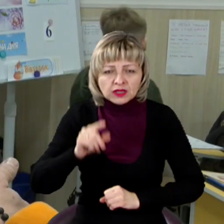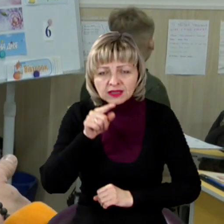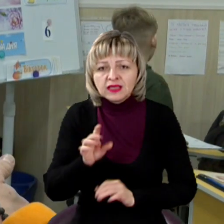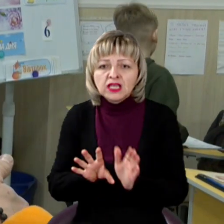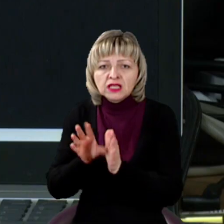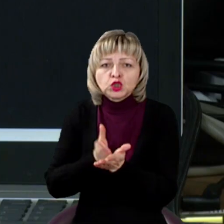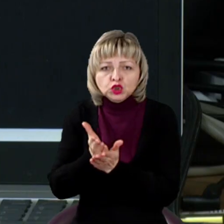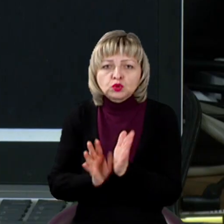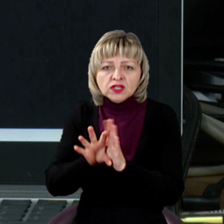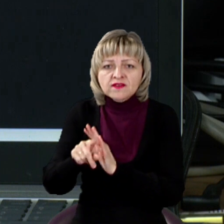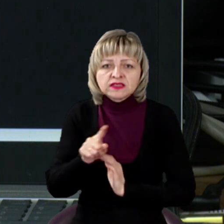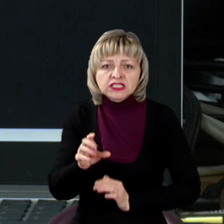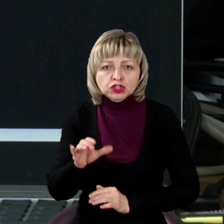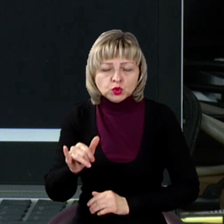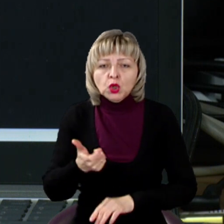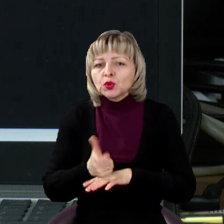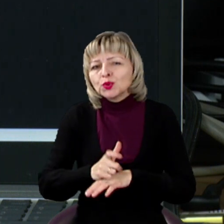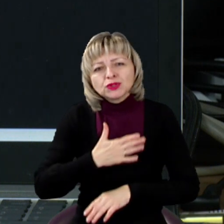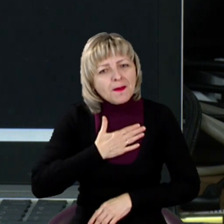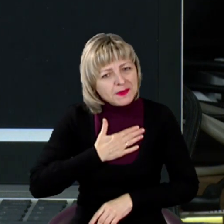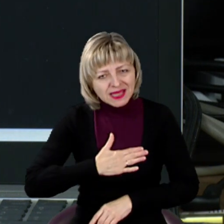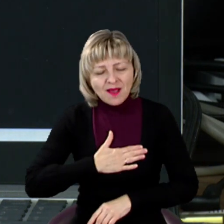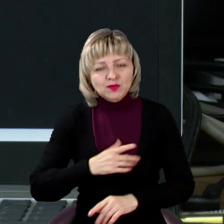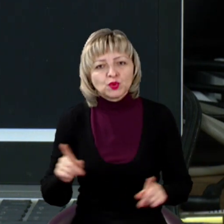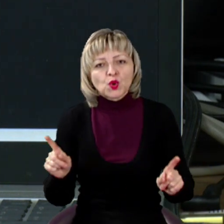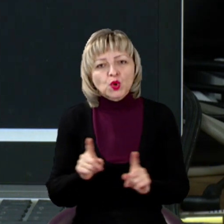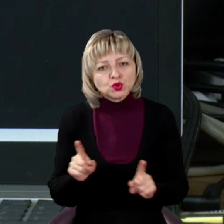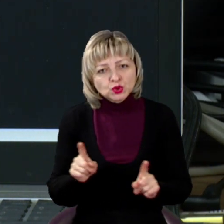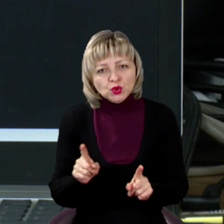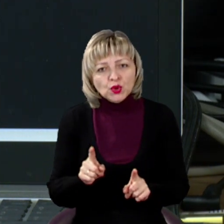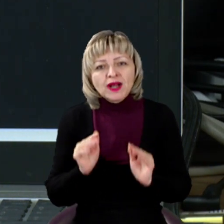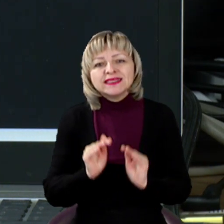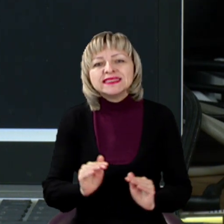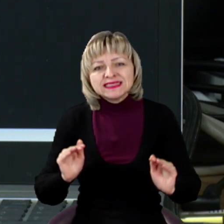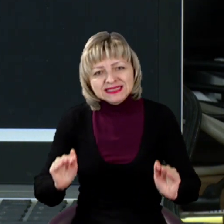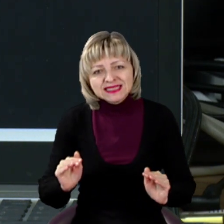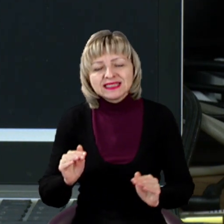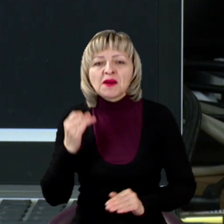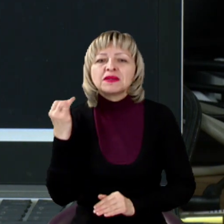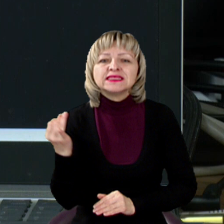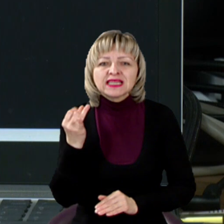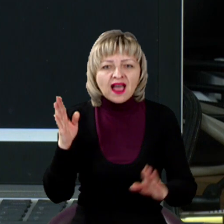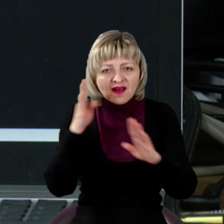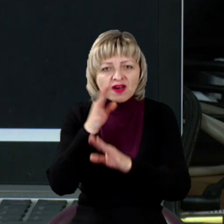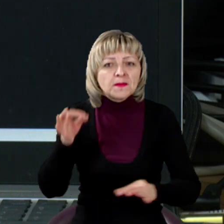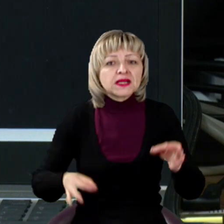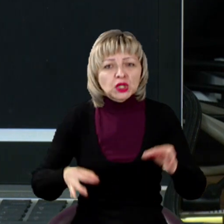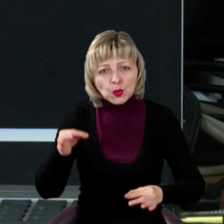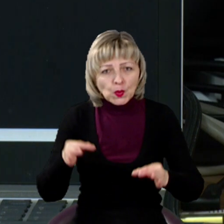Збройних Силах України. І мені дуже приємно, що дітям цікава природа,